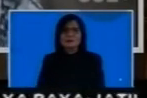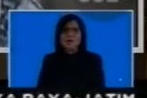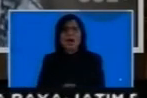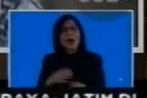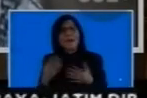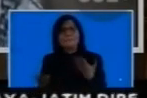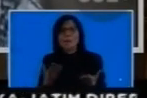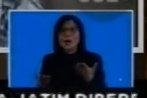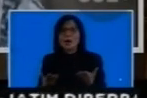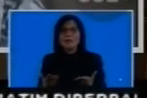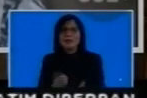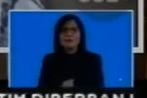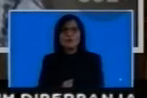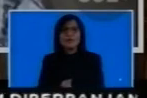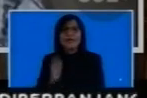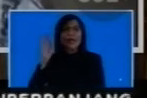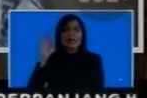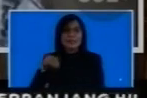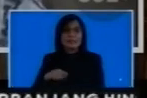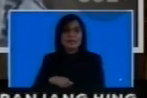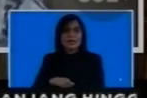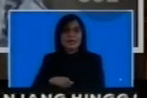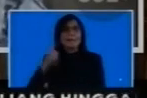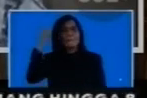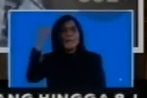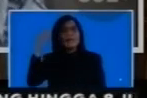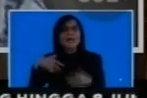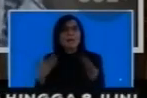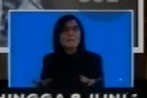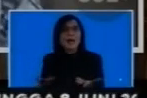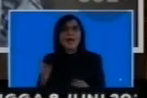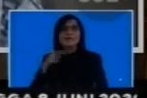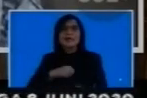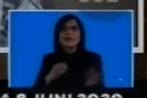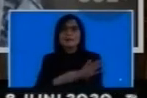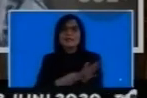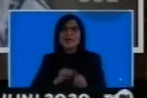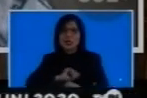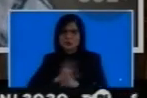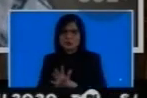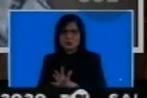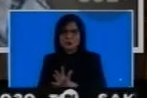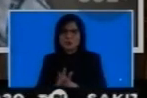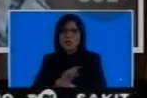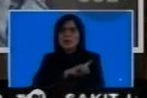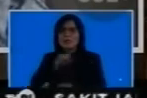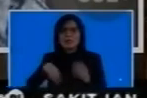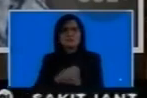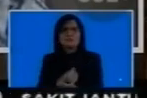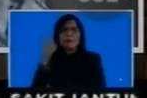mungkin Atris belajar dari krisis COVID ini? Pada saat kita semua belajar dari